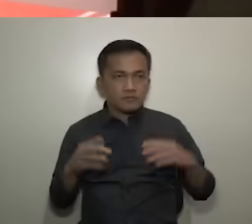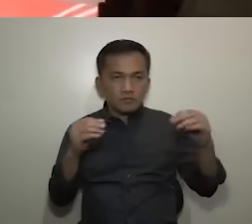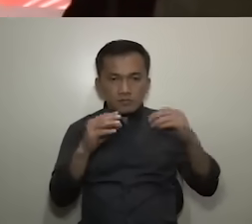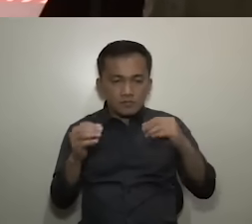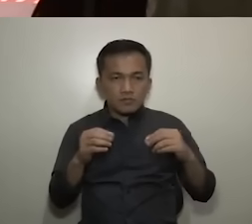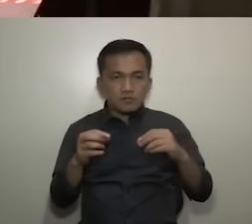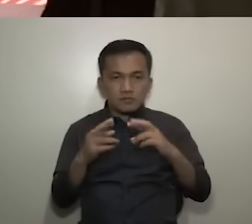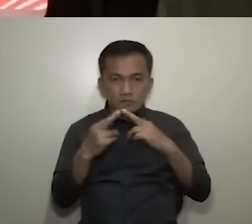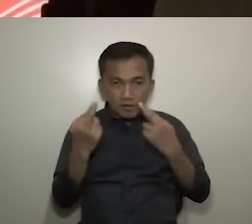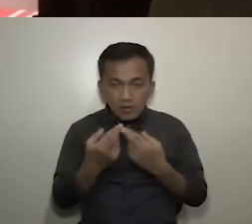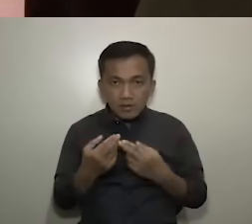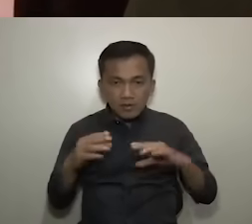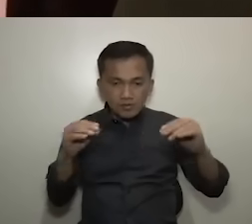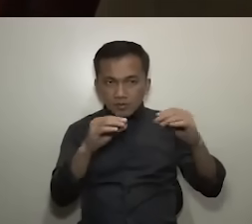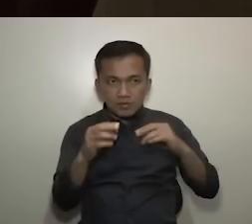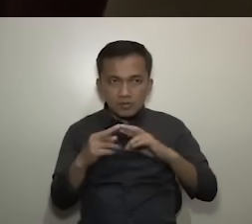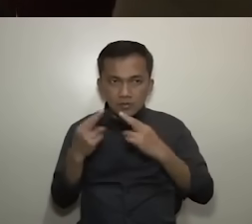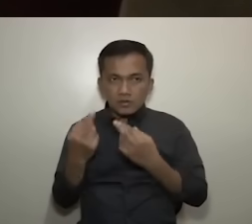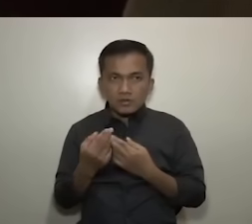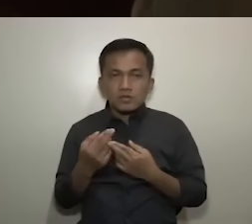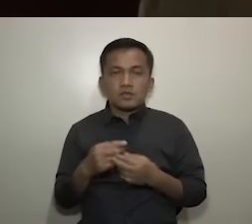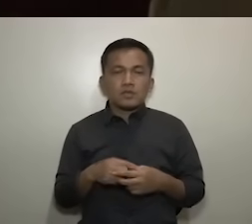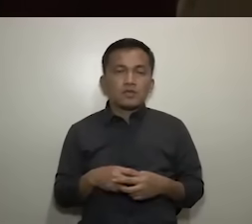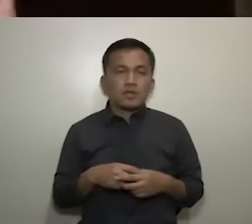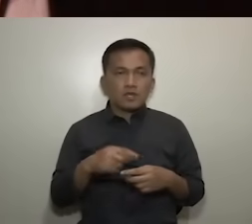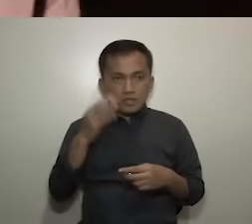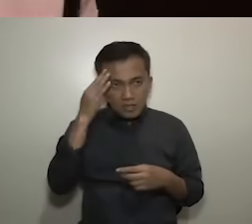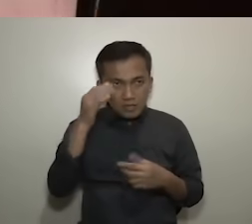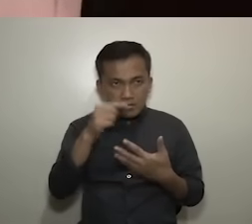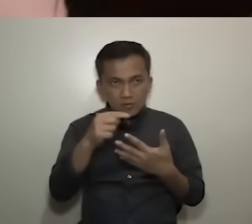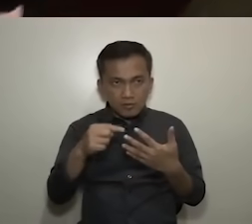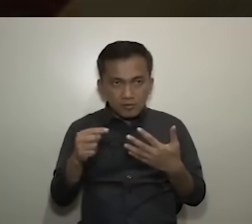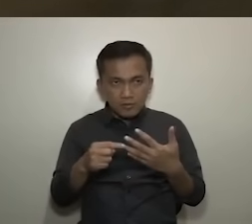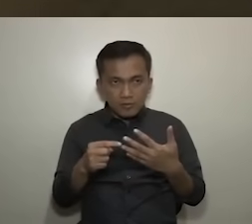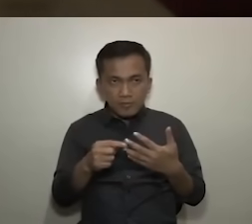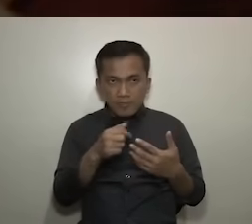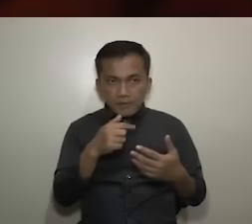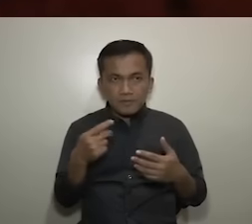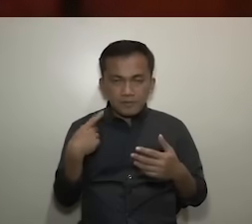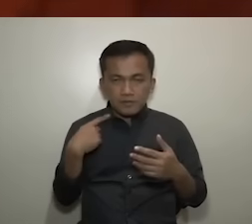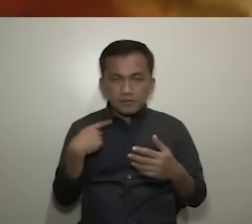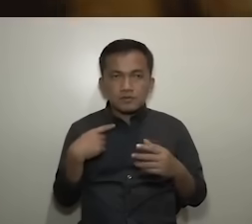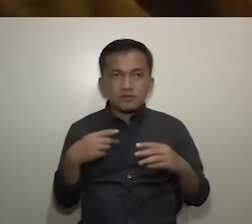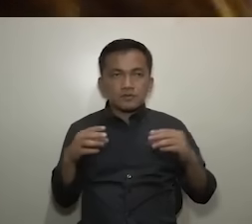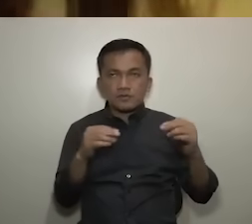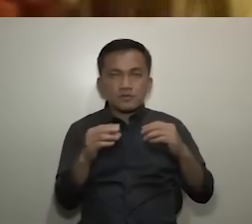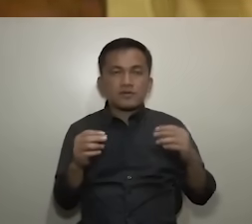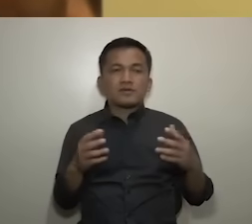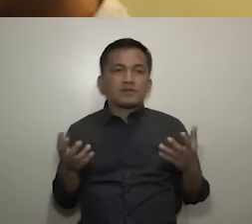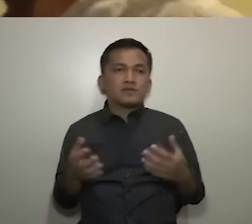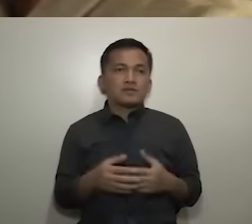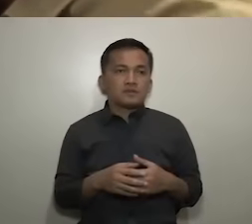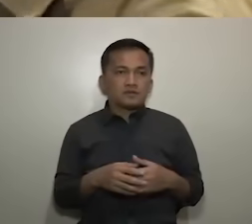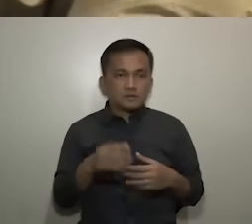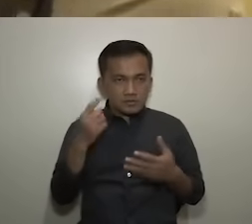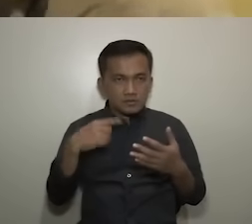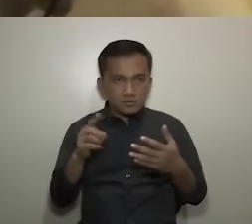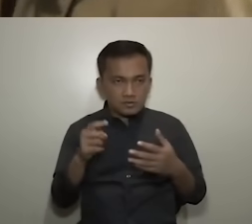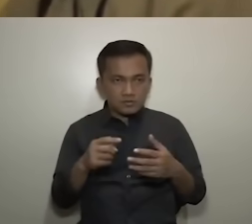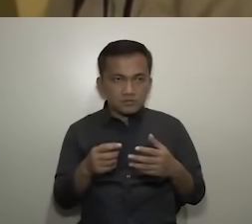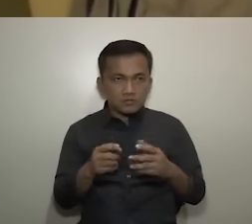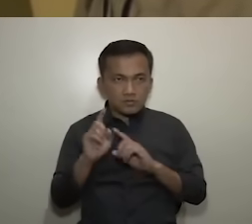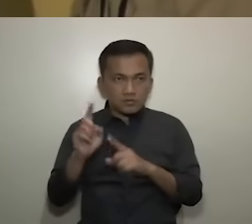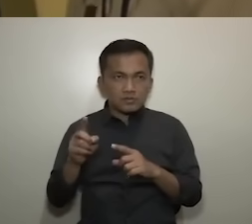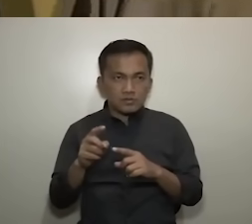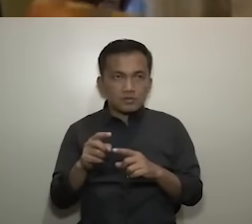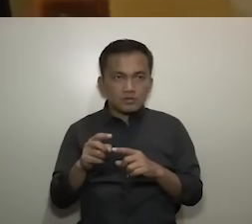Masa, alam ko yan? Oo, alam mo lahat. Alam ko yan? Sabon. Alam mo lahat. Ito, kahit meron din ako. Oh, sige. Oo, nag-check ka. Tinuturoan mo ko kung paano